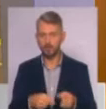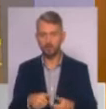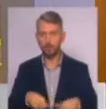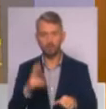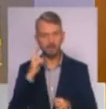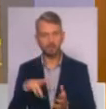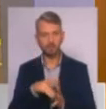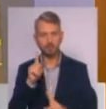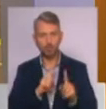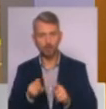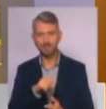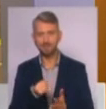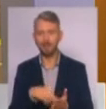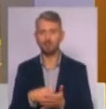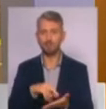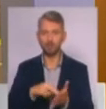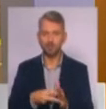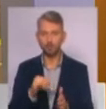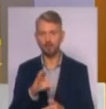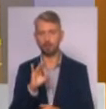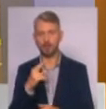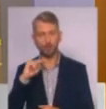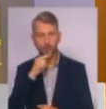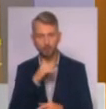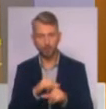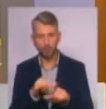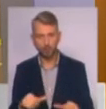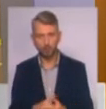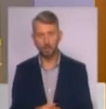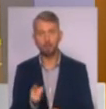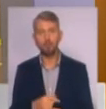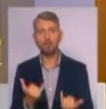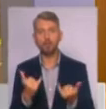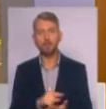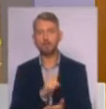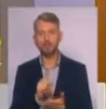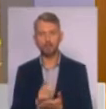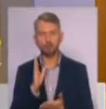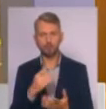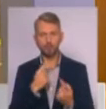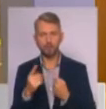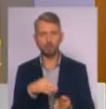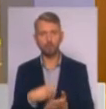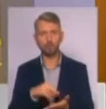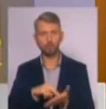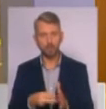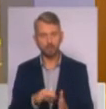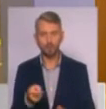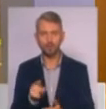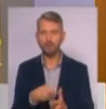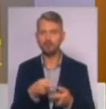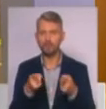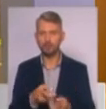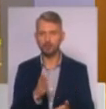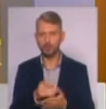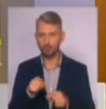міської ради з питань бюджету та соціально-економічного розвитку. Тому сьогодні обов'язково будемо говорити про бюджет, про те, чи дійсно є